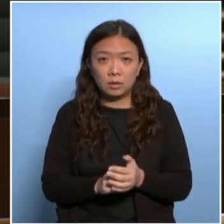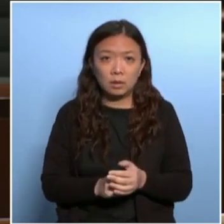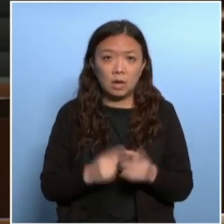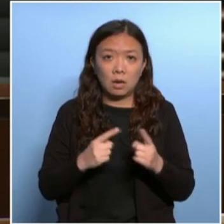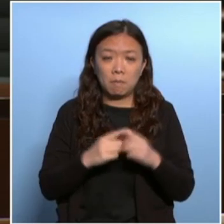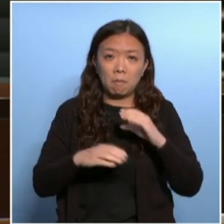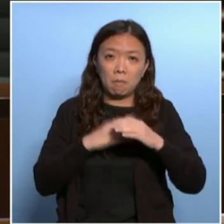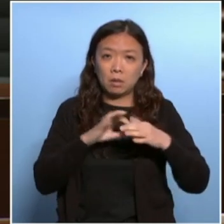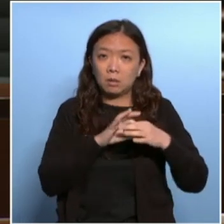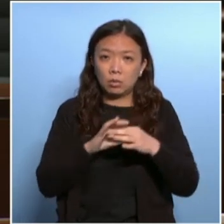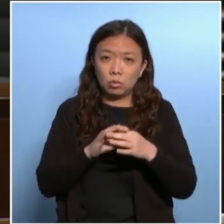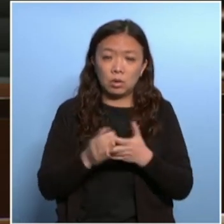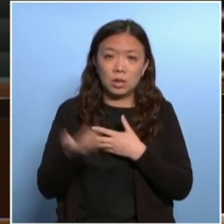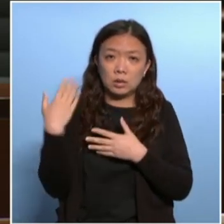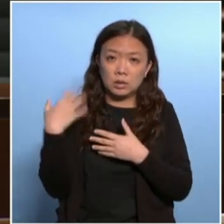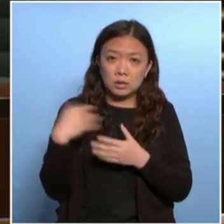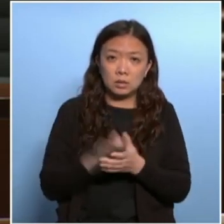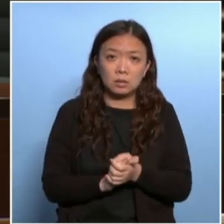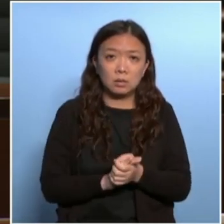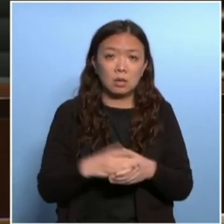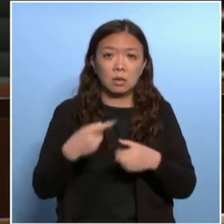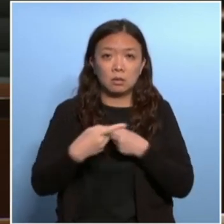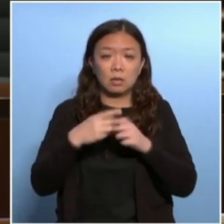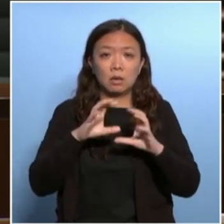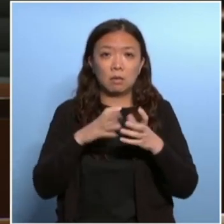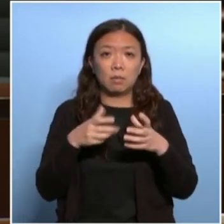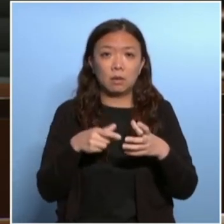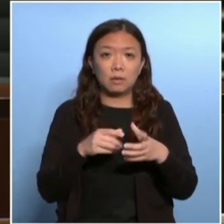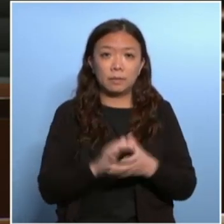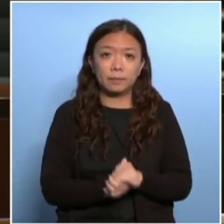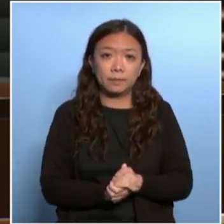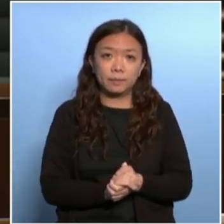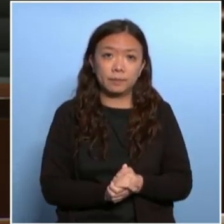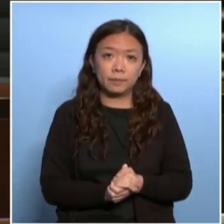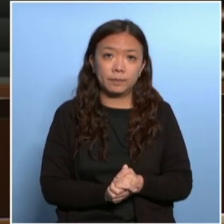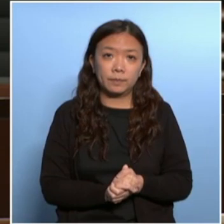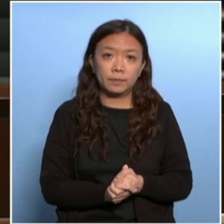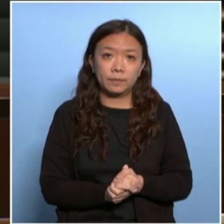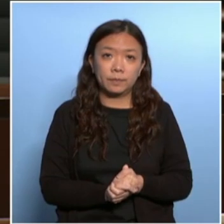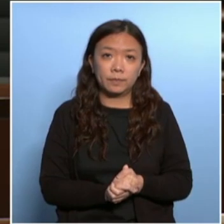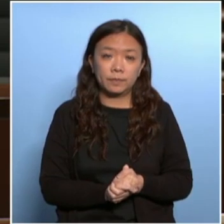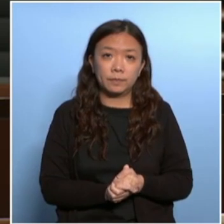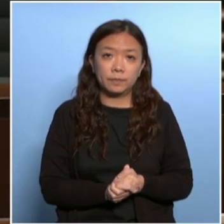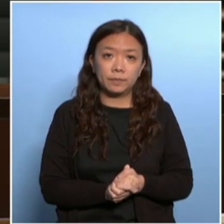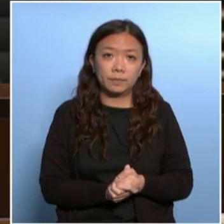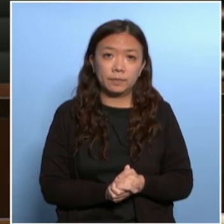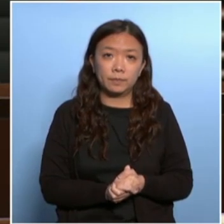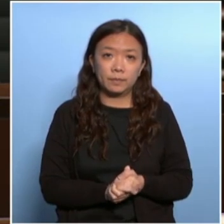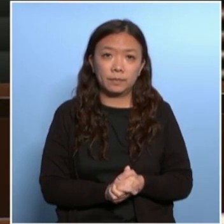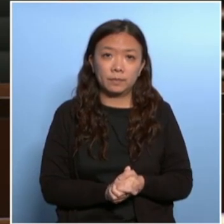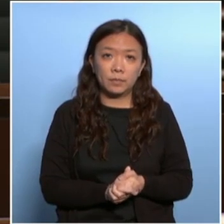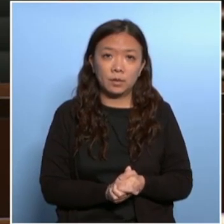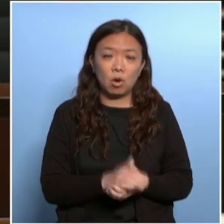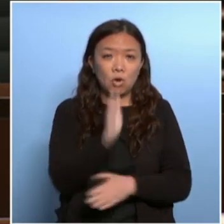聯以往第一批啊，即係嘅出嚟嘅一個嗰啲講